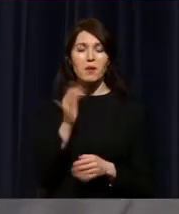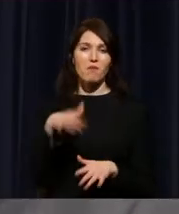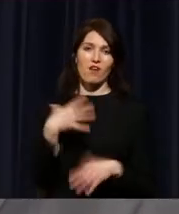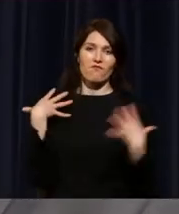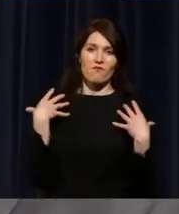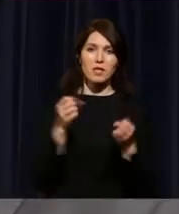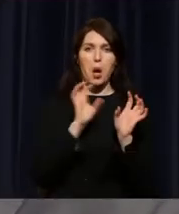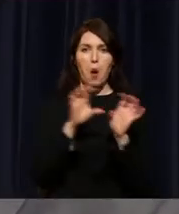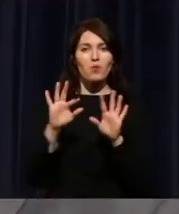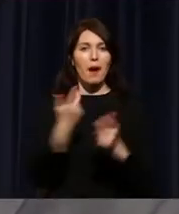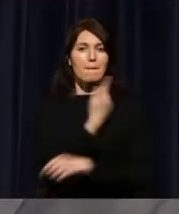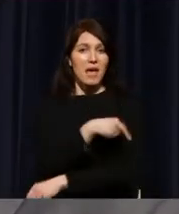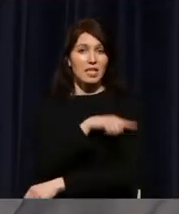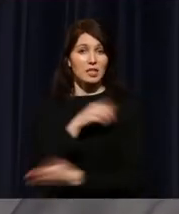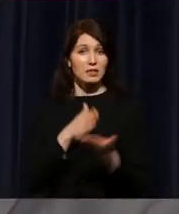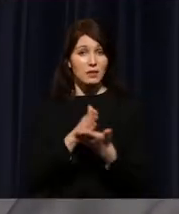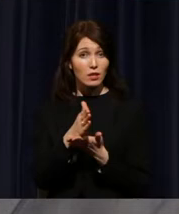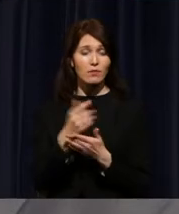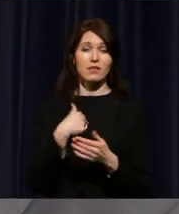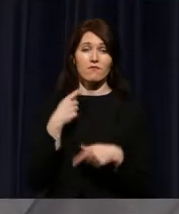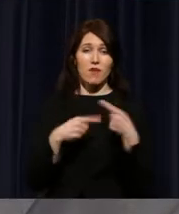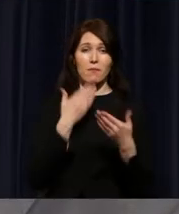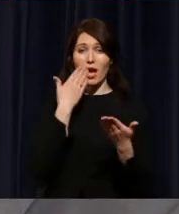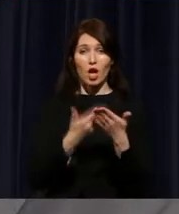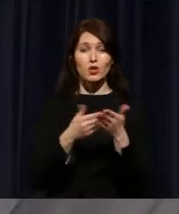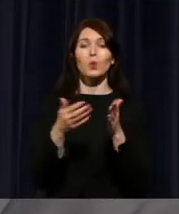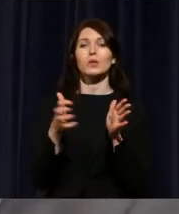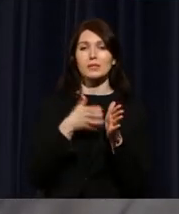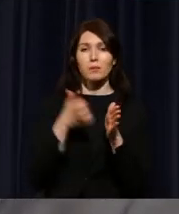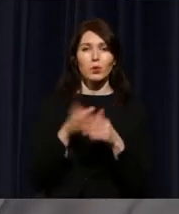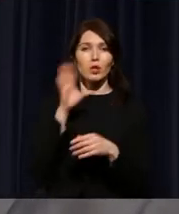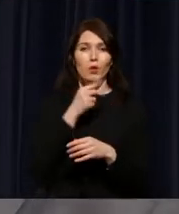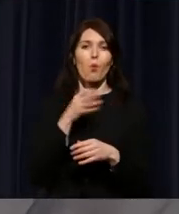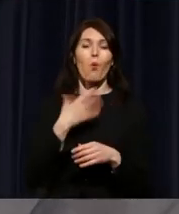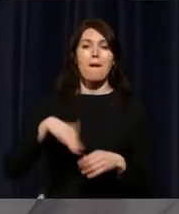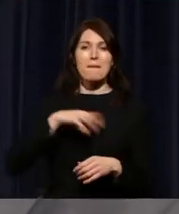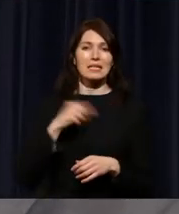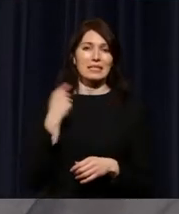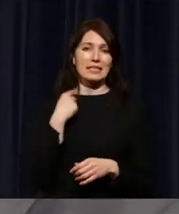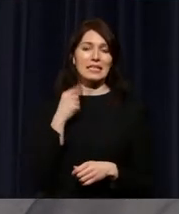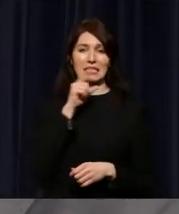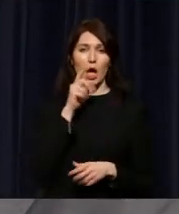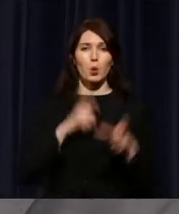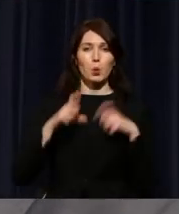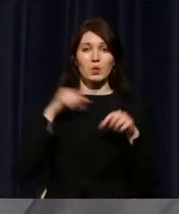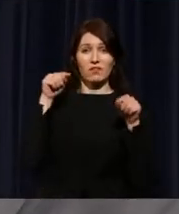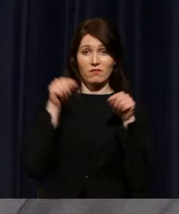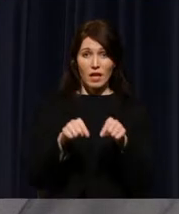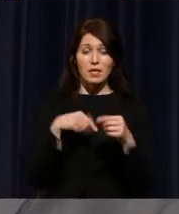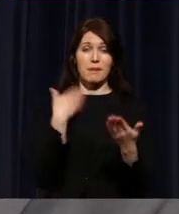vai medicīnu, es vienmēr iesaku izmantot tās iespējas, ko mēs Rīgas Stradiņu universitātei